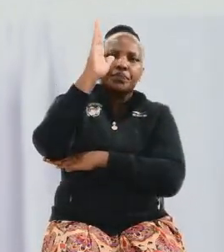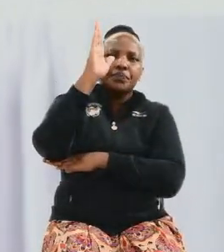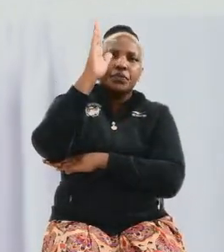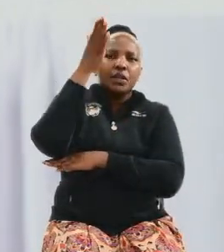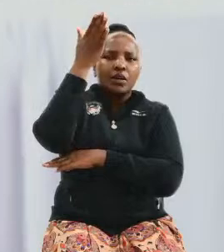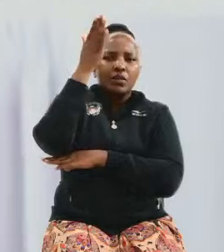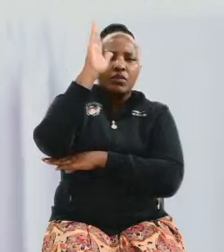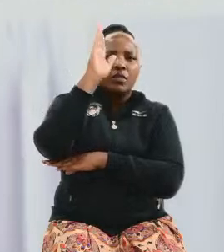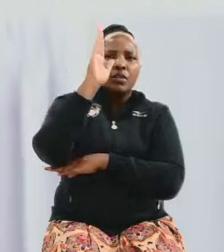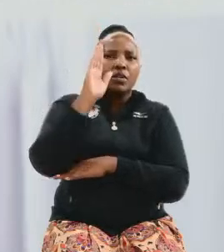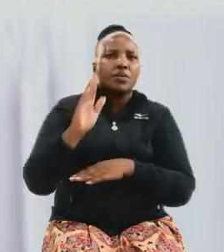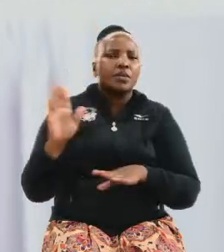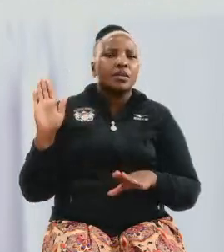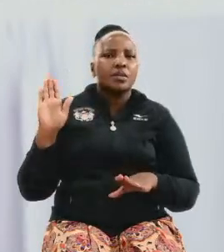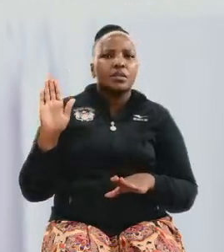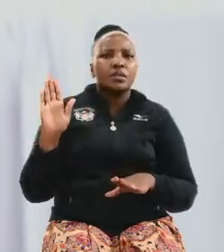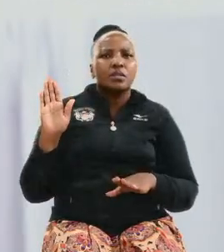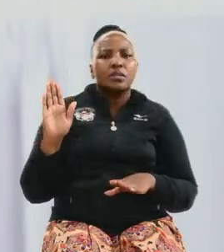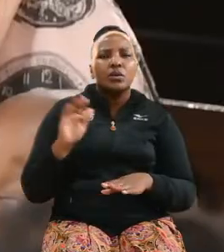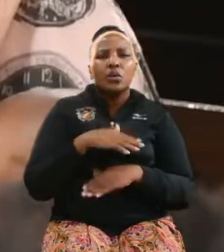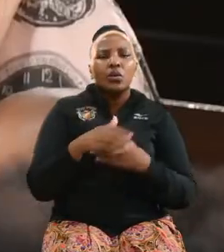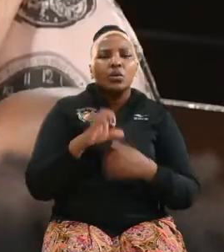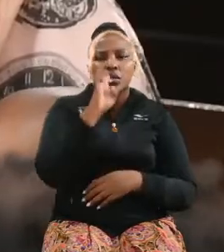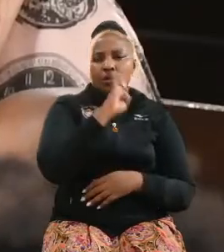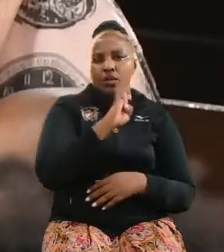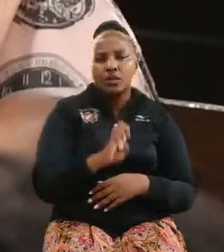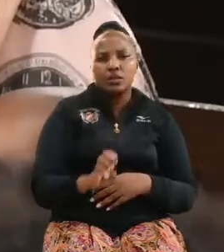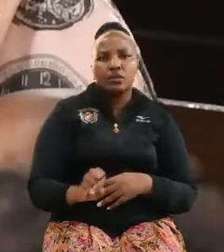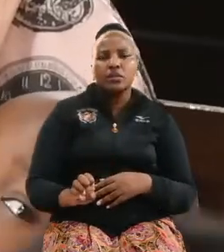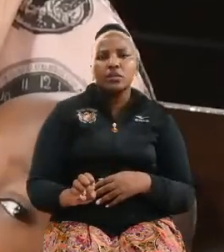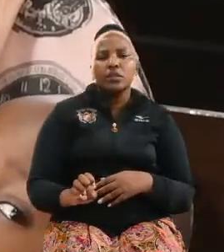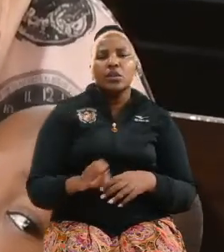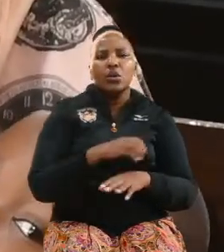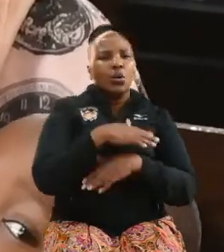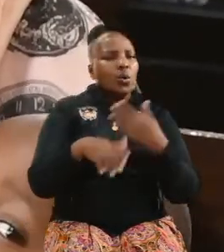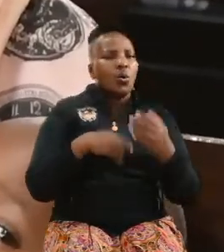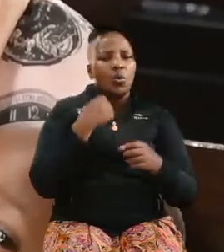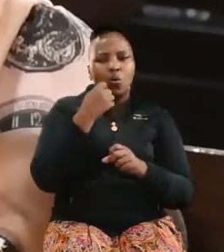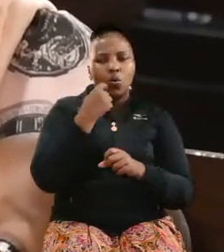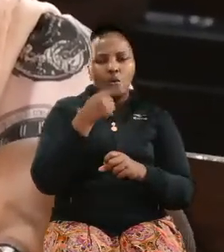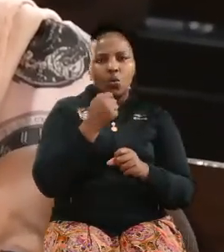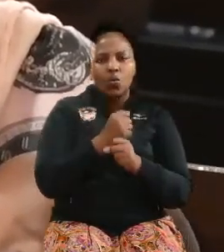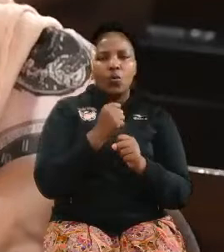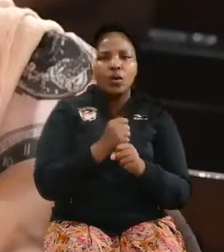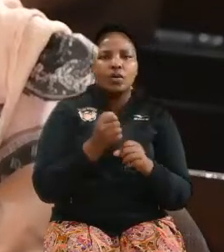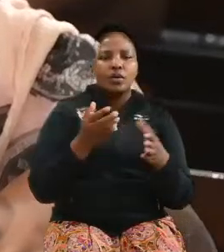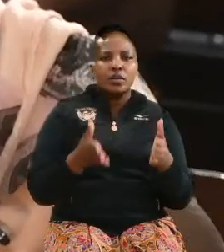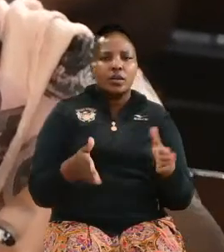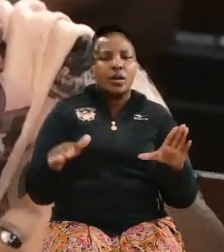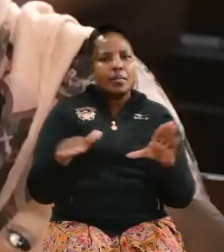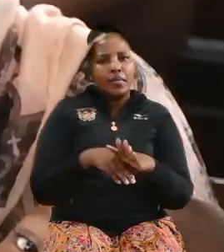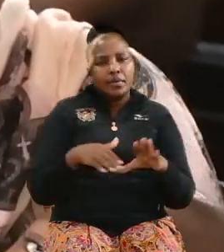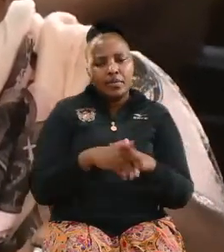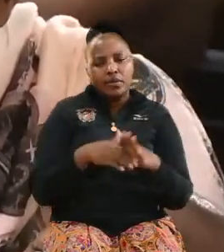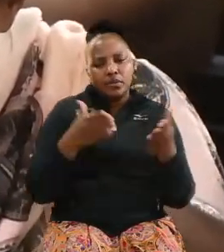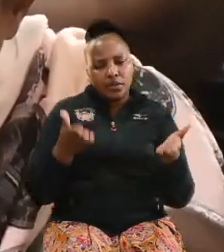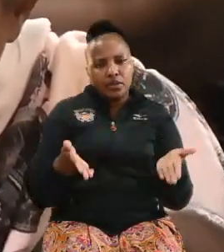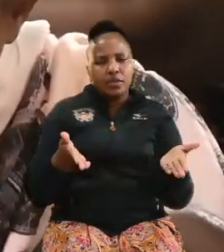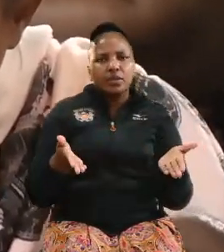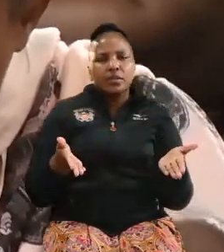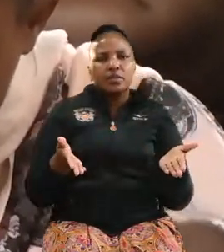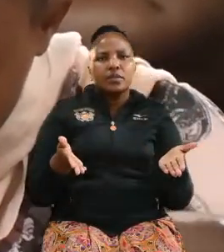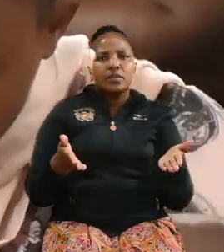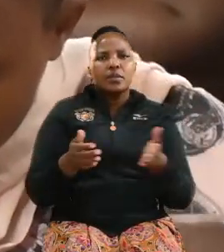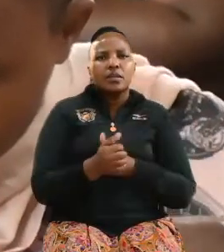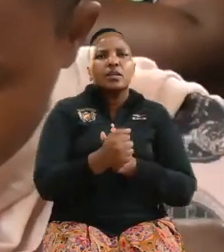Mungu wa Israeli, twakabidhi hata the elders, oh God, the deacons, oh King of Glory, the members, Jehovah Father, na